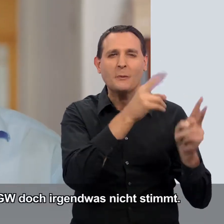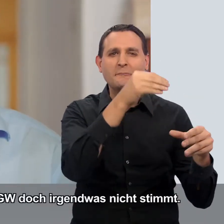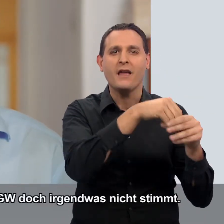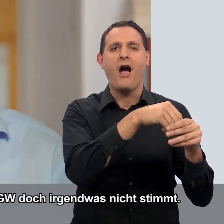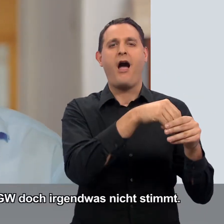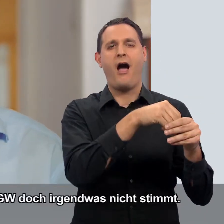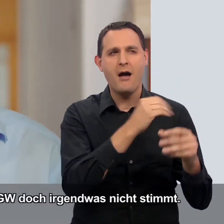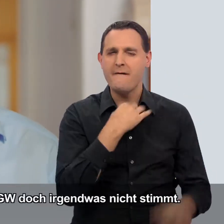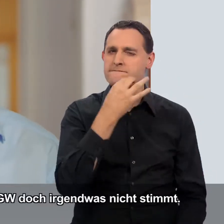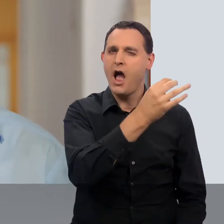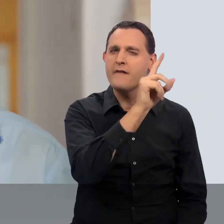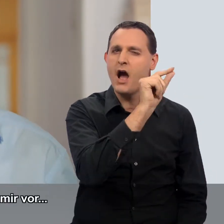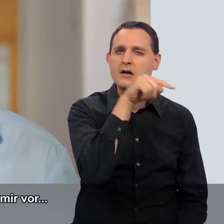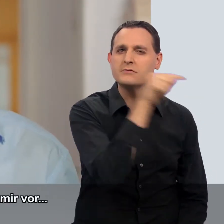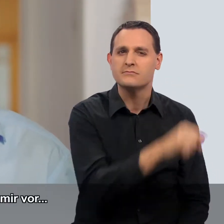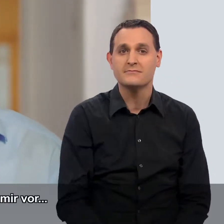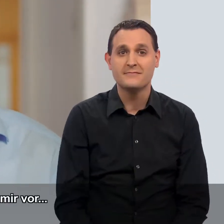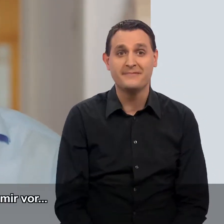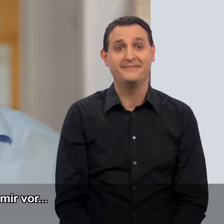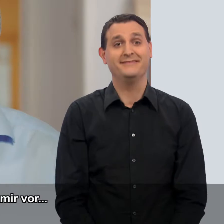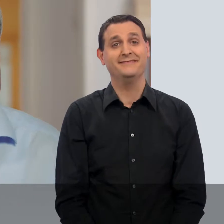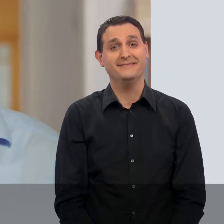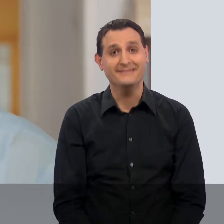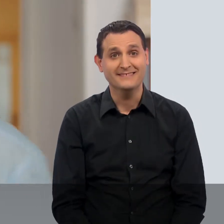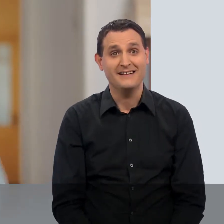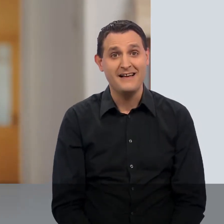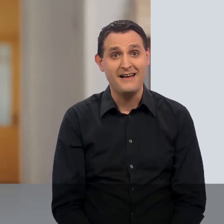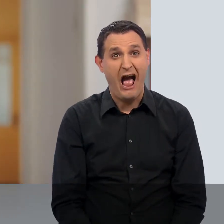dass bei der BGW doch irgendwas nicht stimmt. Die knöpf' ich mir vor.